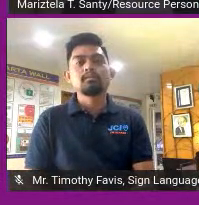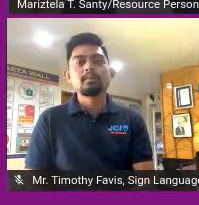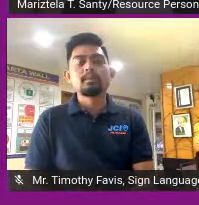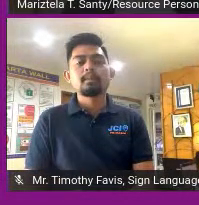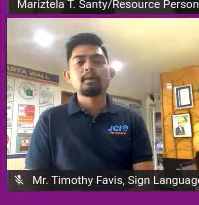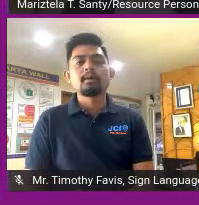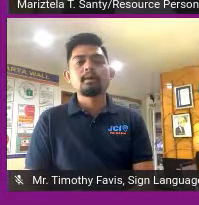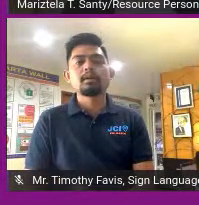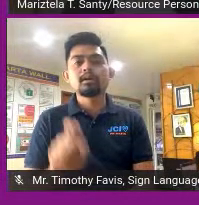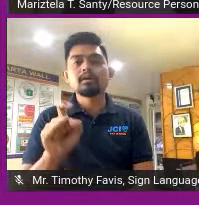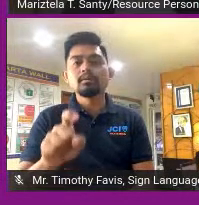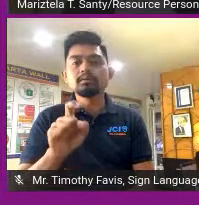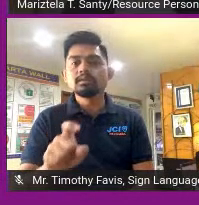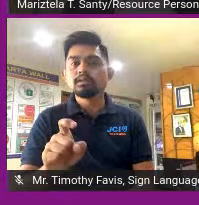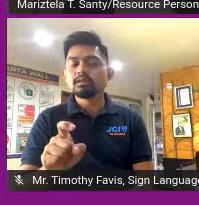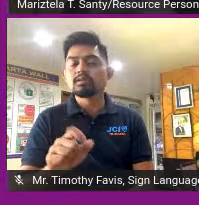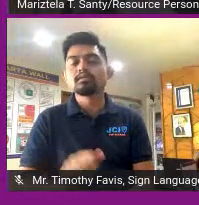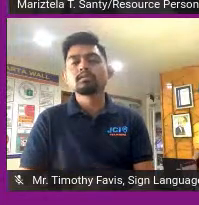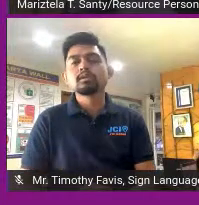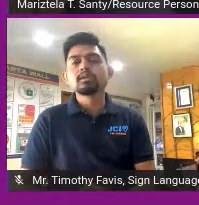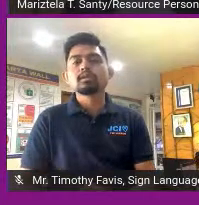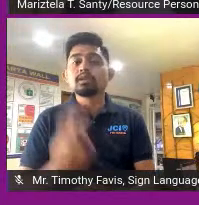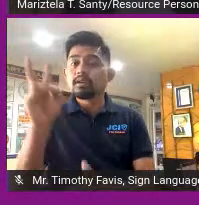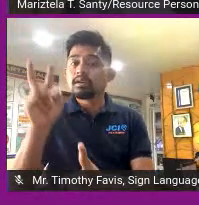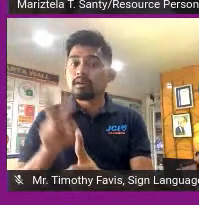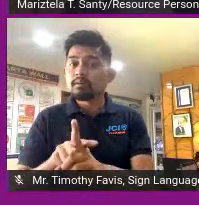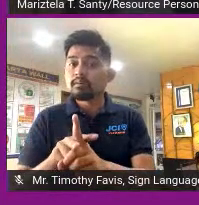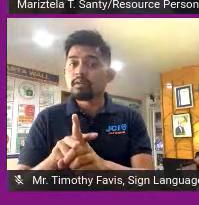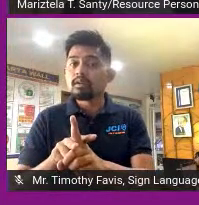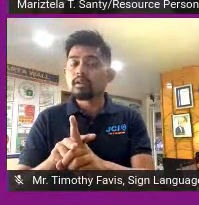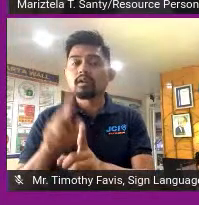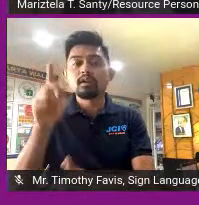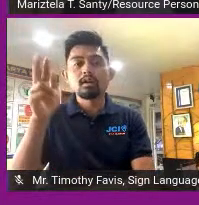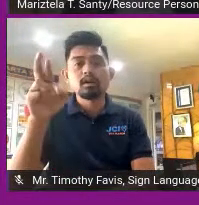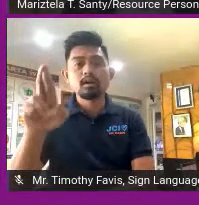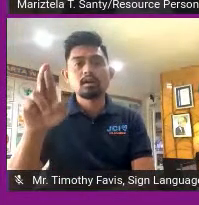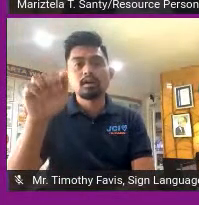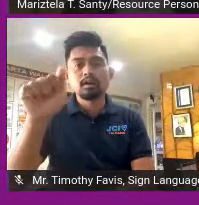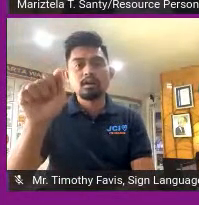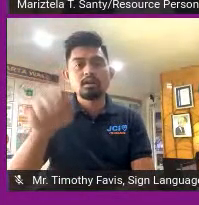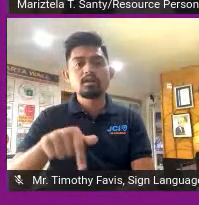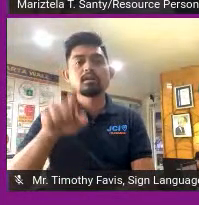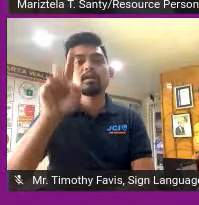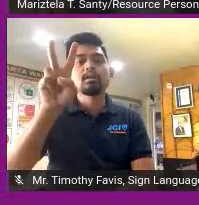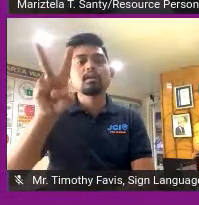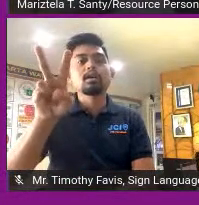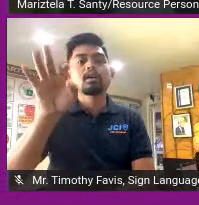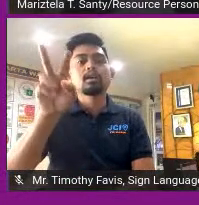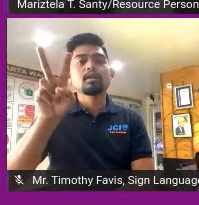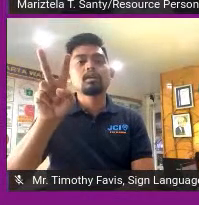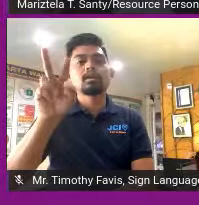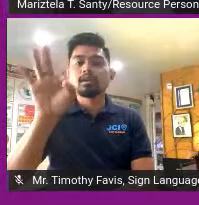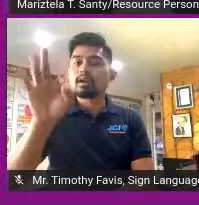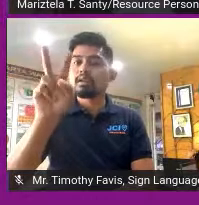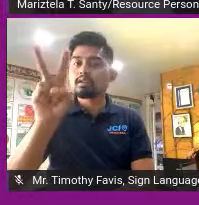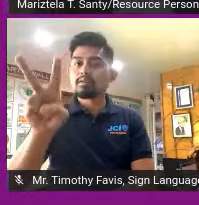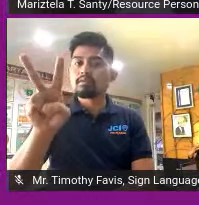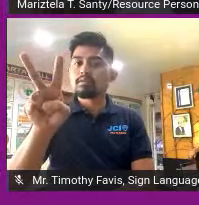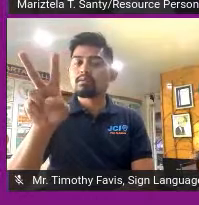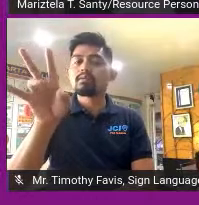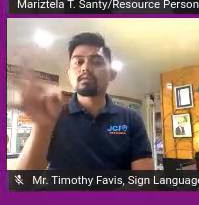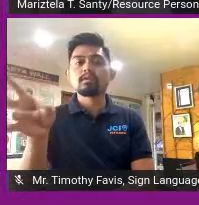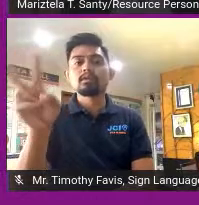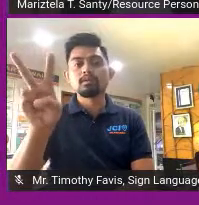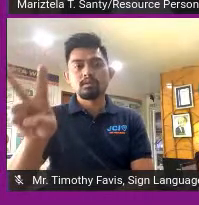implement gender and development, and particularly the Magna Carta of Women. Because we want